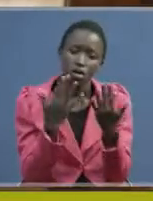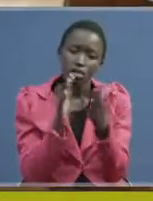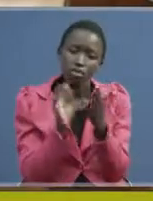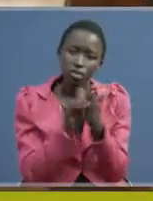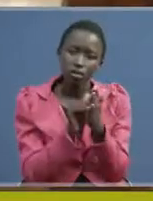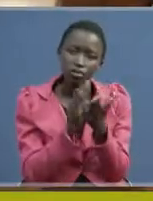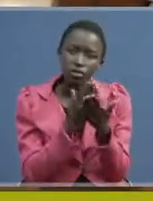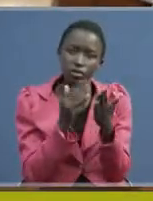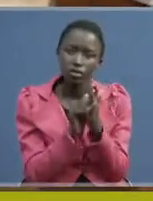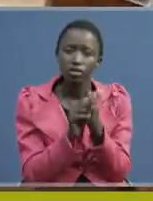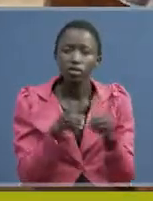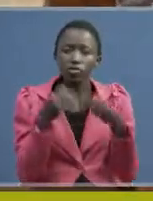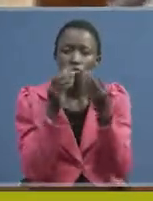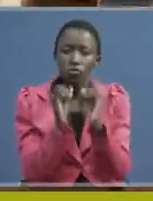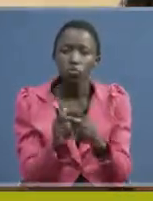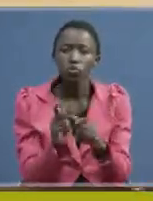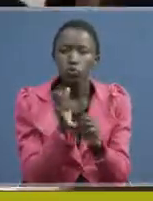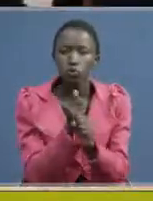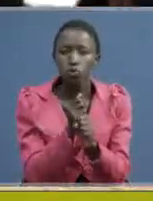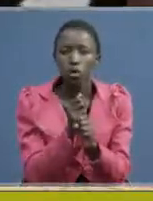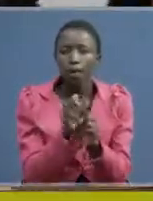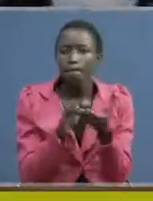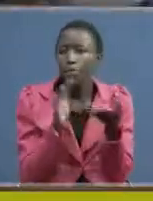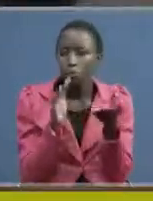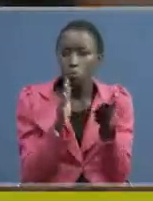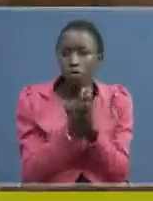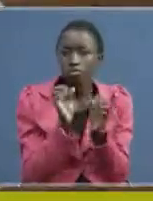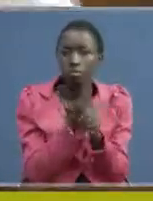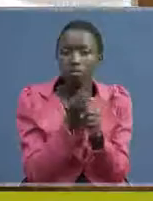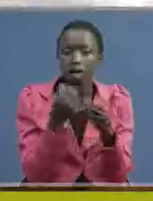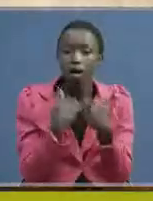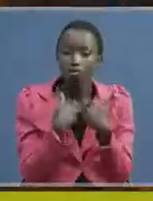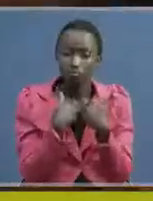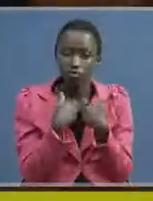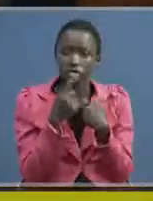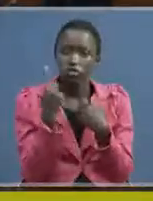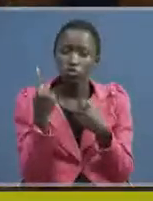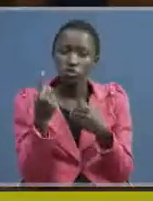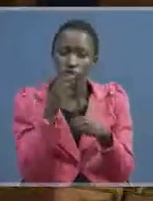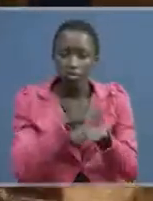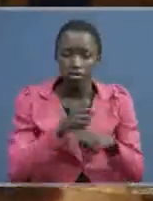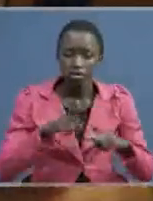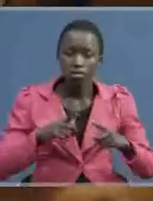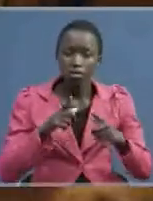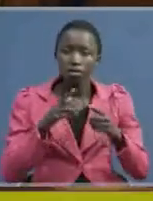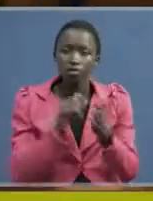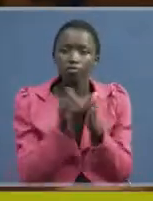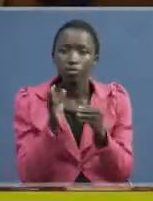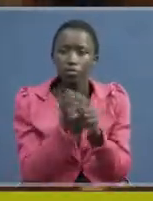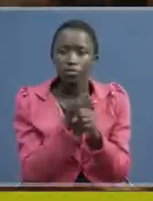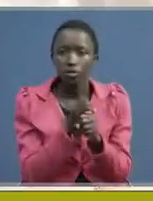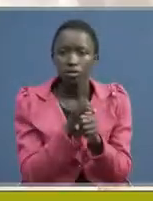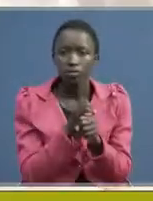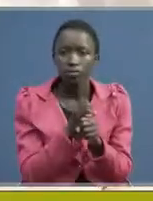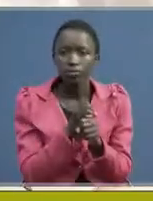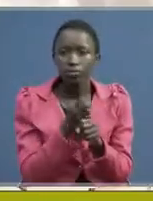karakana ambayo imeweza kutoa nafasi za ajira kwa wadogo na wakubwa na kuwezesha kujipatia pato la kila siku kwa kutengeneza bidhaa za haiba